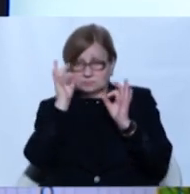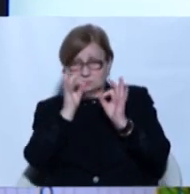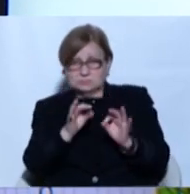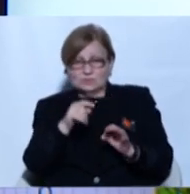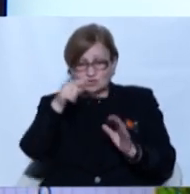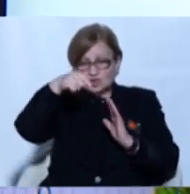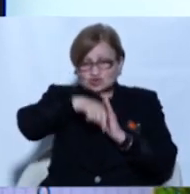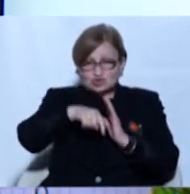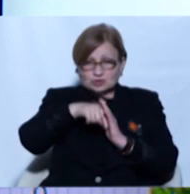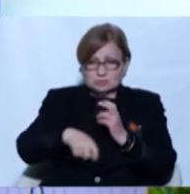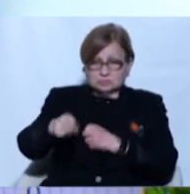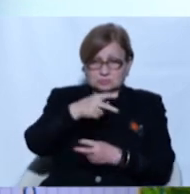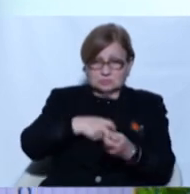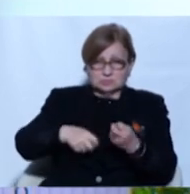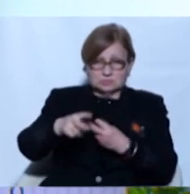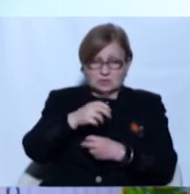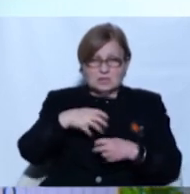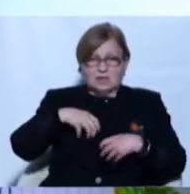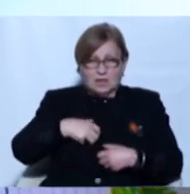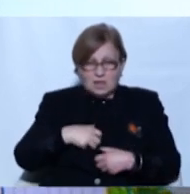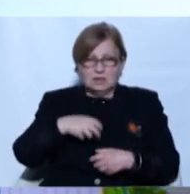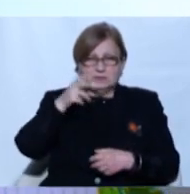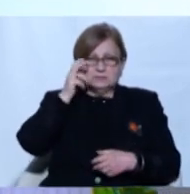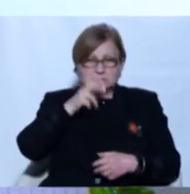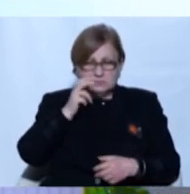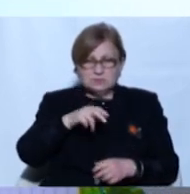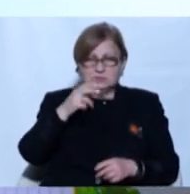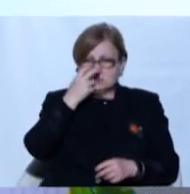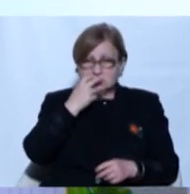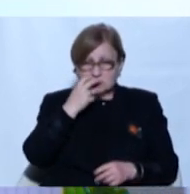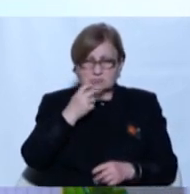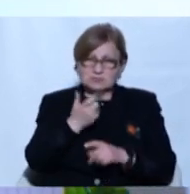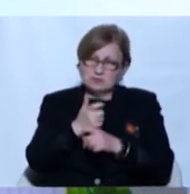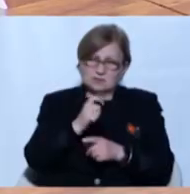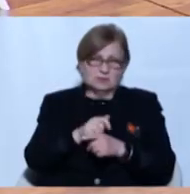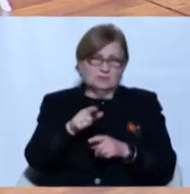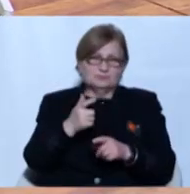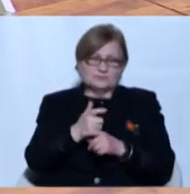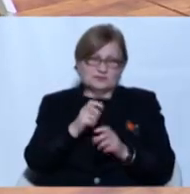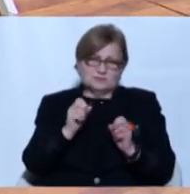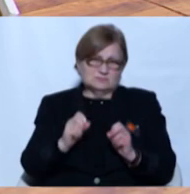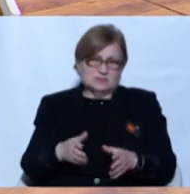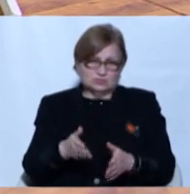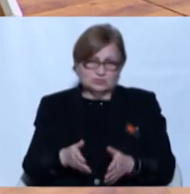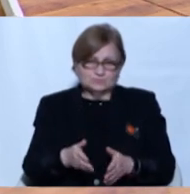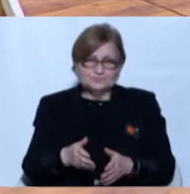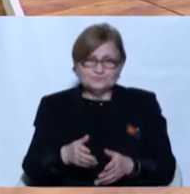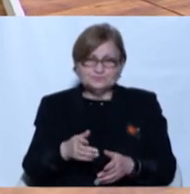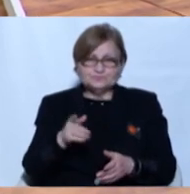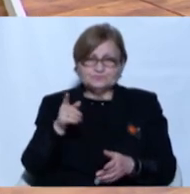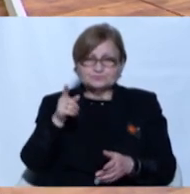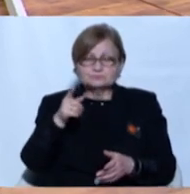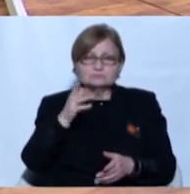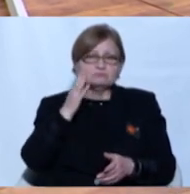ესეთი დასტემბოვნება და ესე დასტემბოვდება ქვეყანა ეს უკვე იქნება ტრაგედია. სწორედ ამიტომაც ამობს, აი მართლის